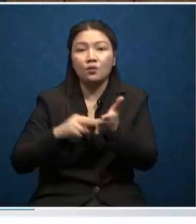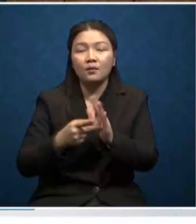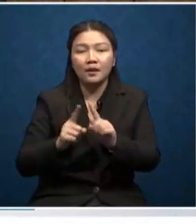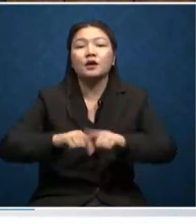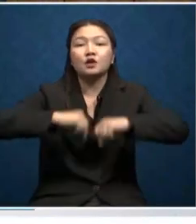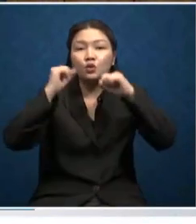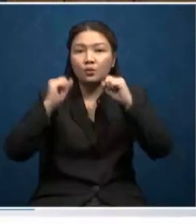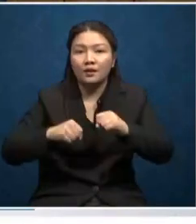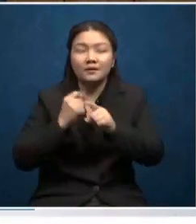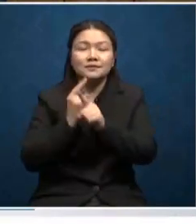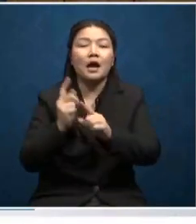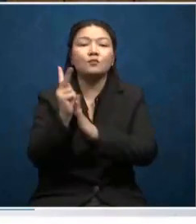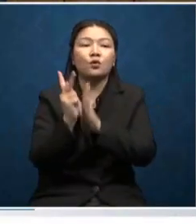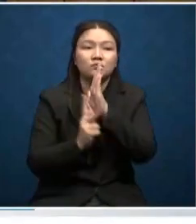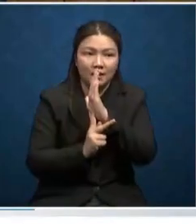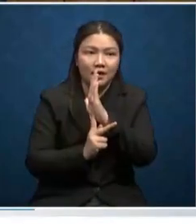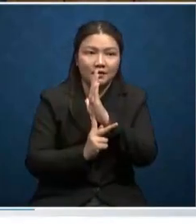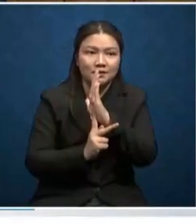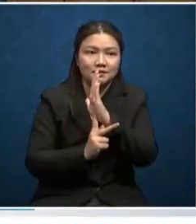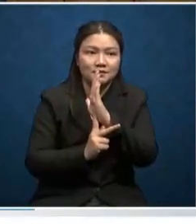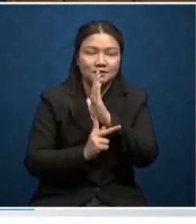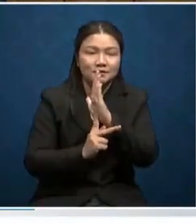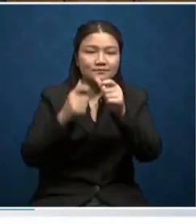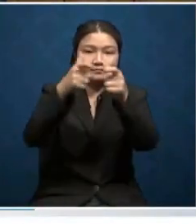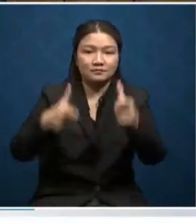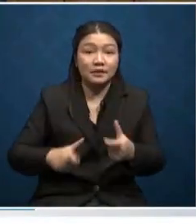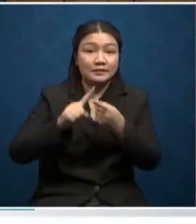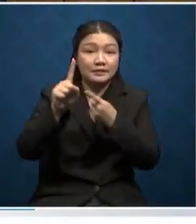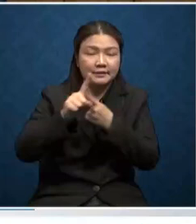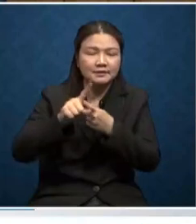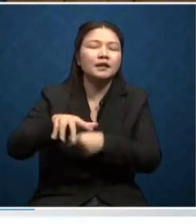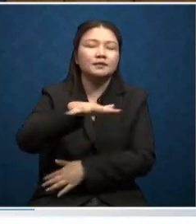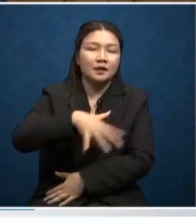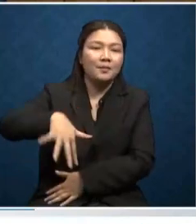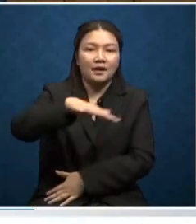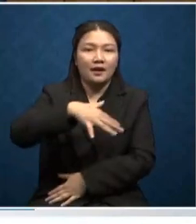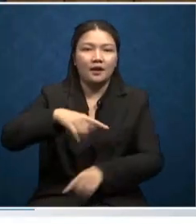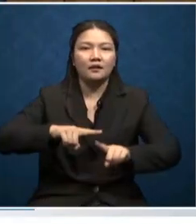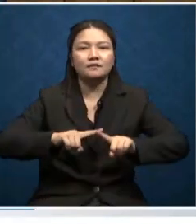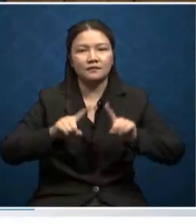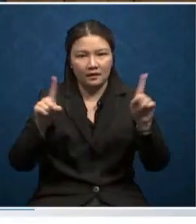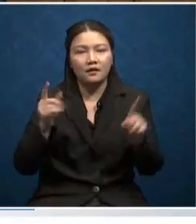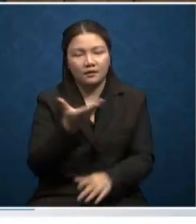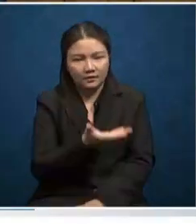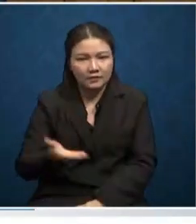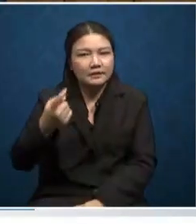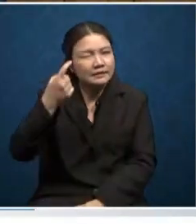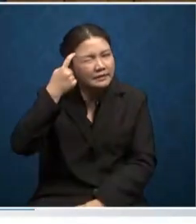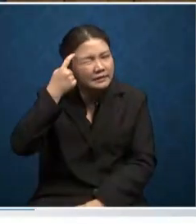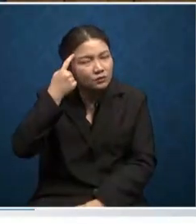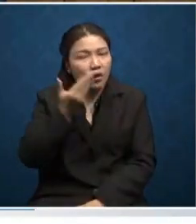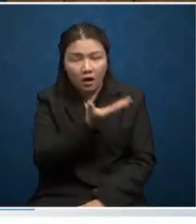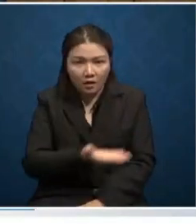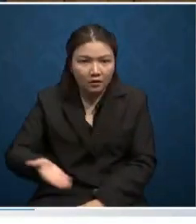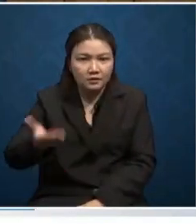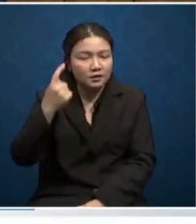มติในร่างกฎหมายฉบับหนึ่งปกติธรรมดาแต่ผมเชื่อว่าจะเป็นการลงมติที่